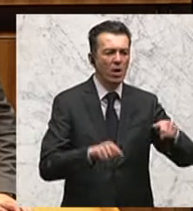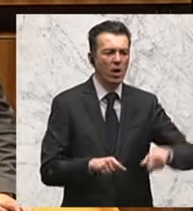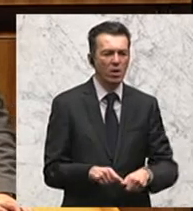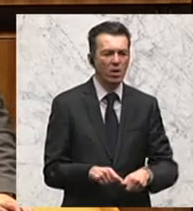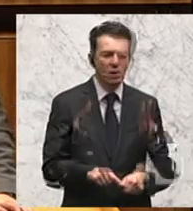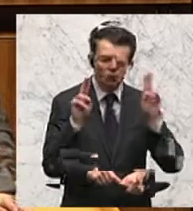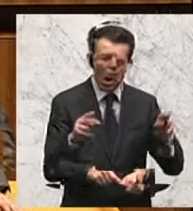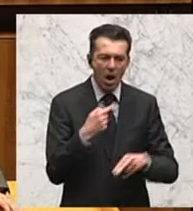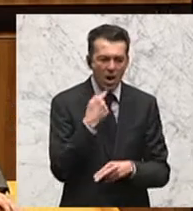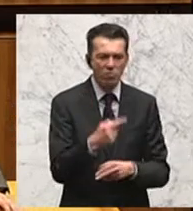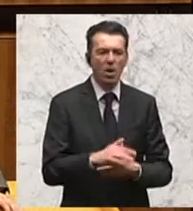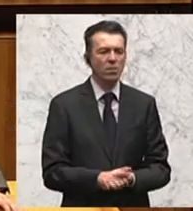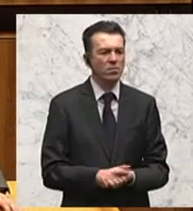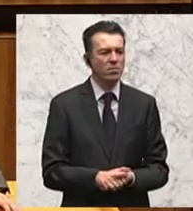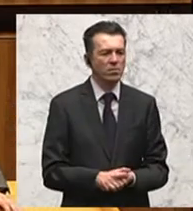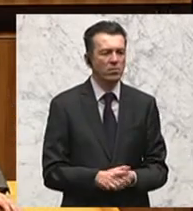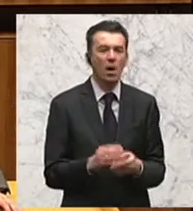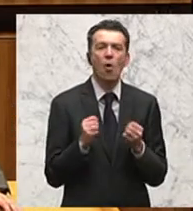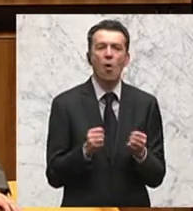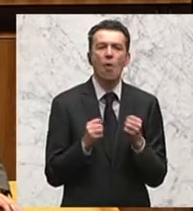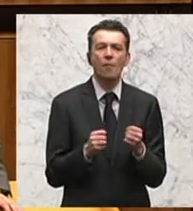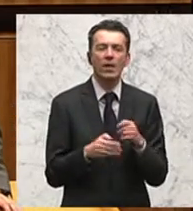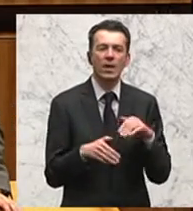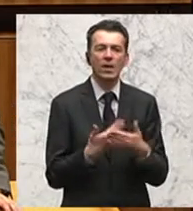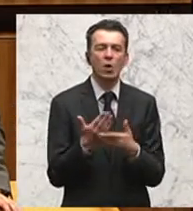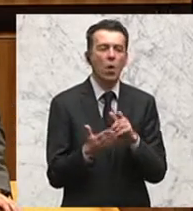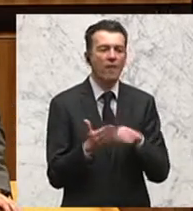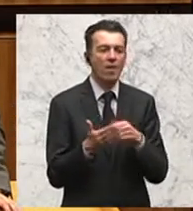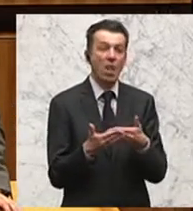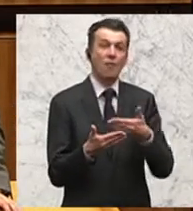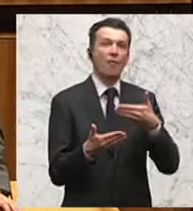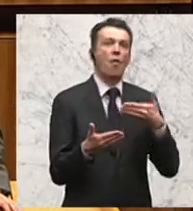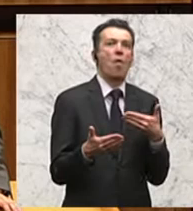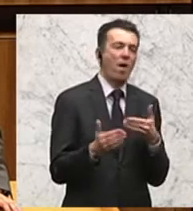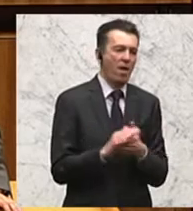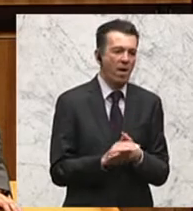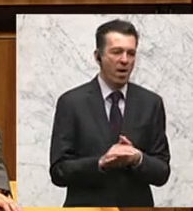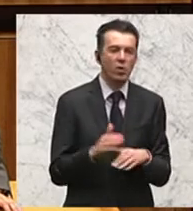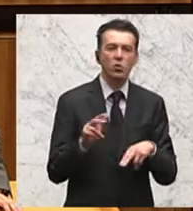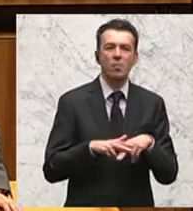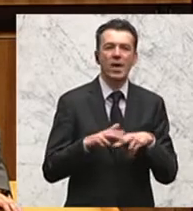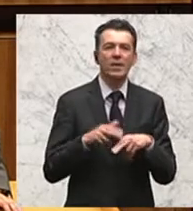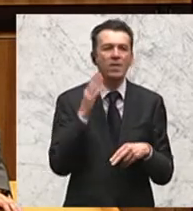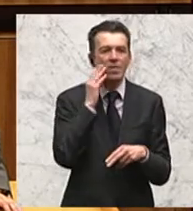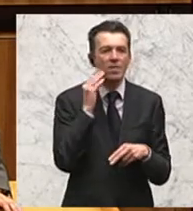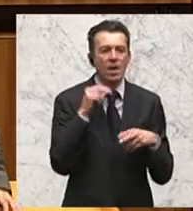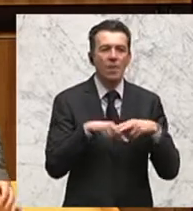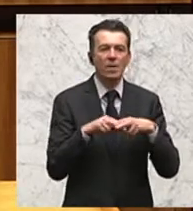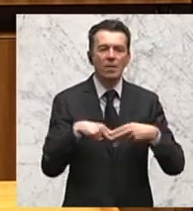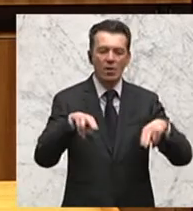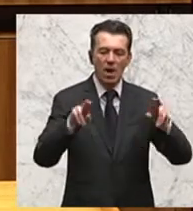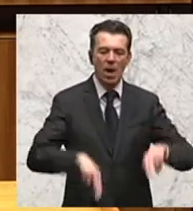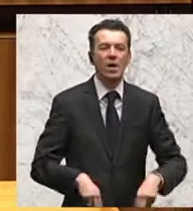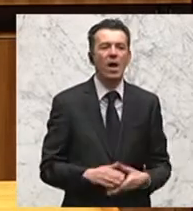werden. Tacheles bei einer hoffentlich vorgezogenen Neuwahl, Tacheles spätestens im Herbst bei der Nationalratswahl, wo diese